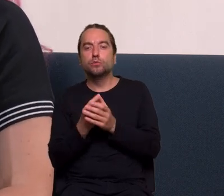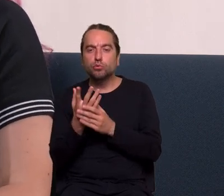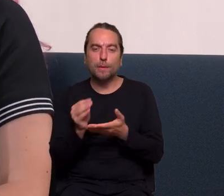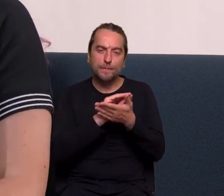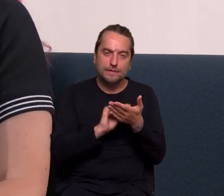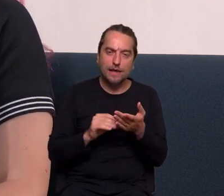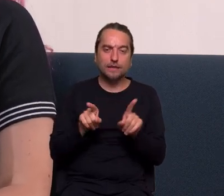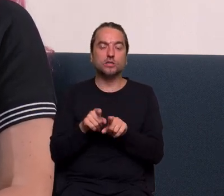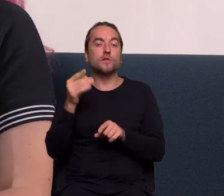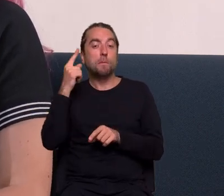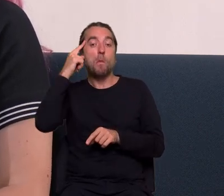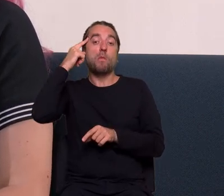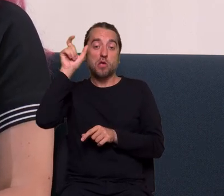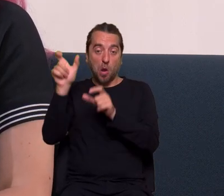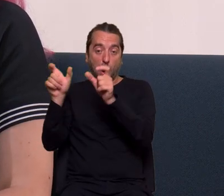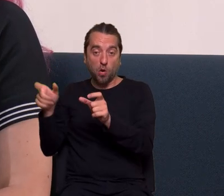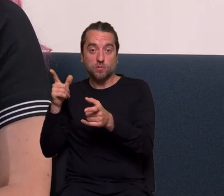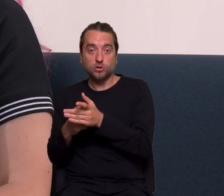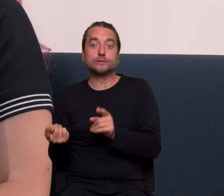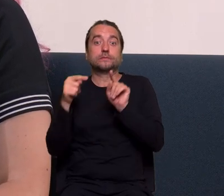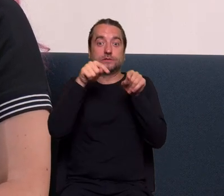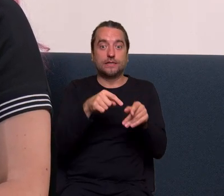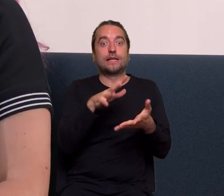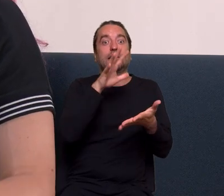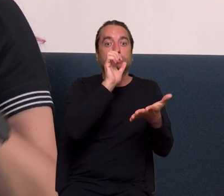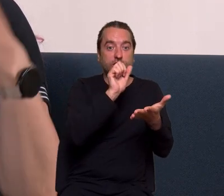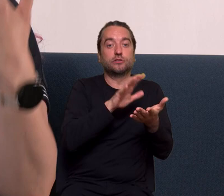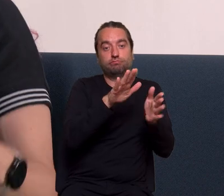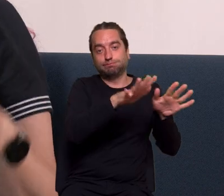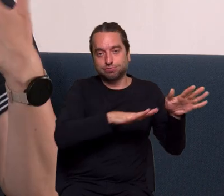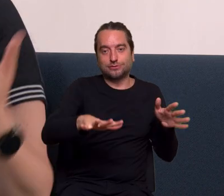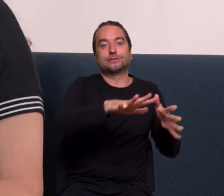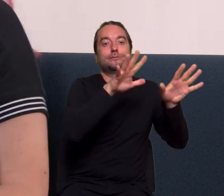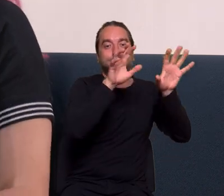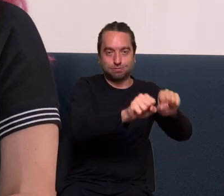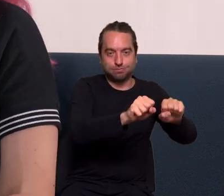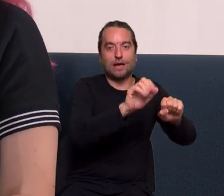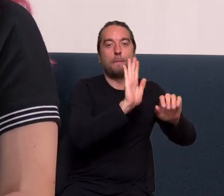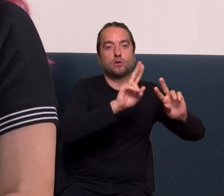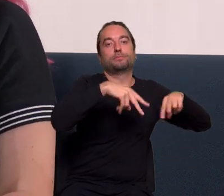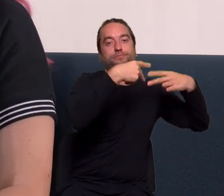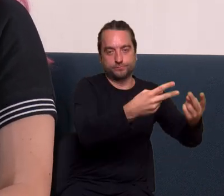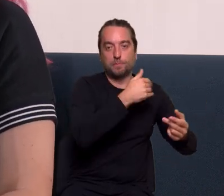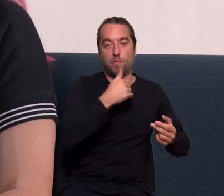tych osób, które przybywały na te tak zwane ziemie odzyskane. Czy z licznych podań, prawda? To znaczy